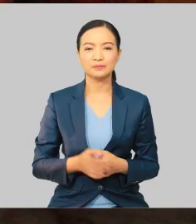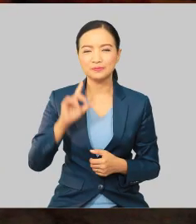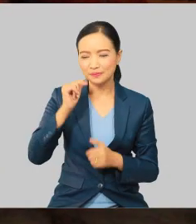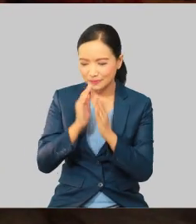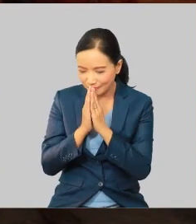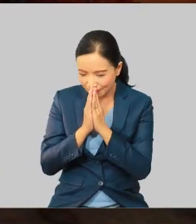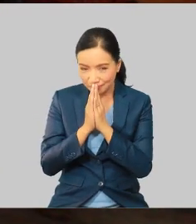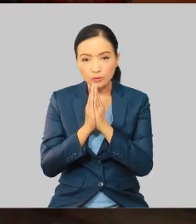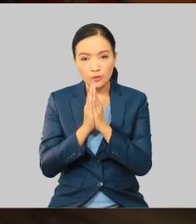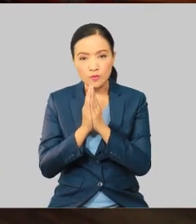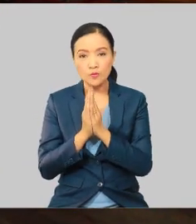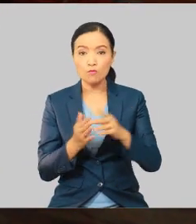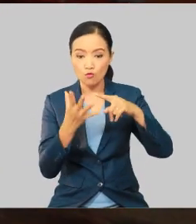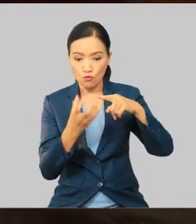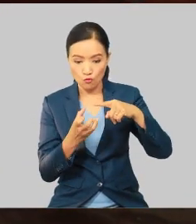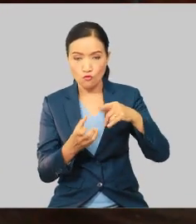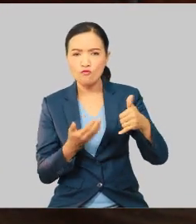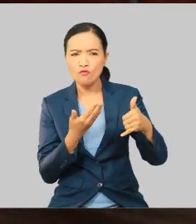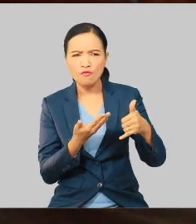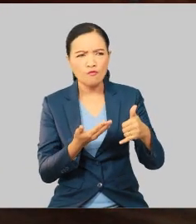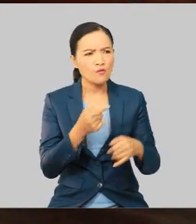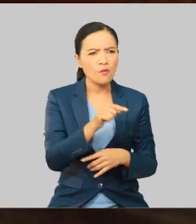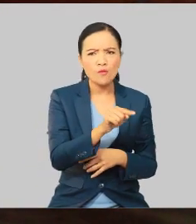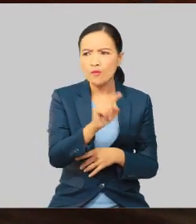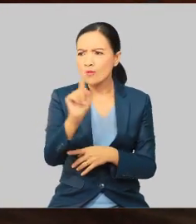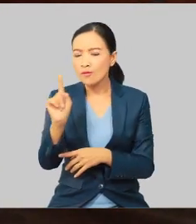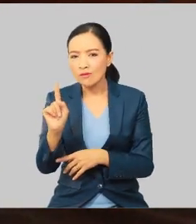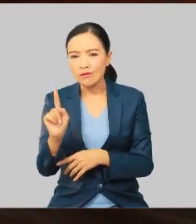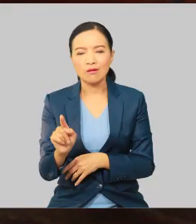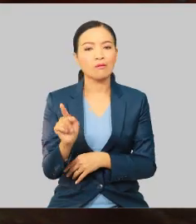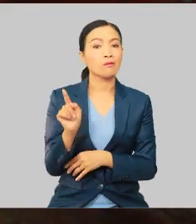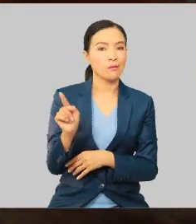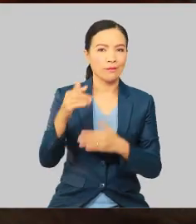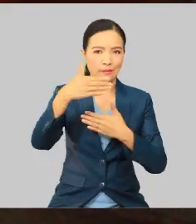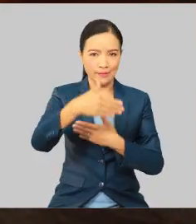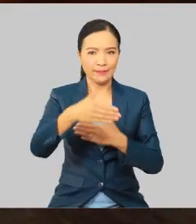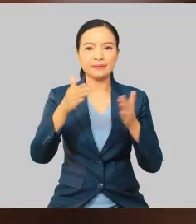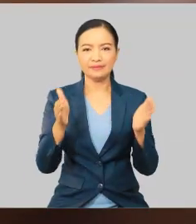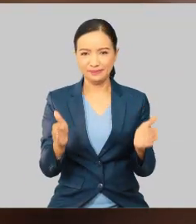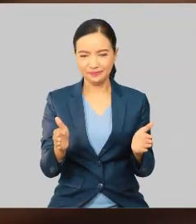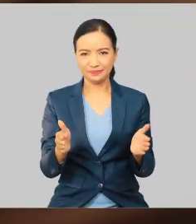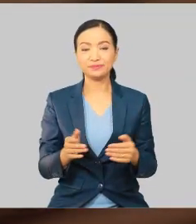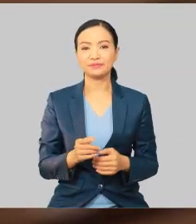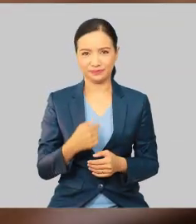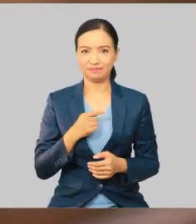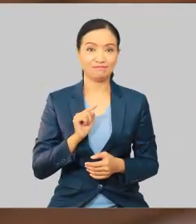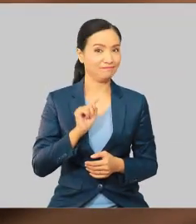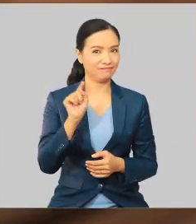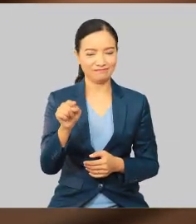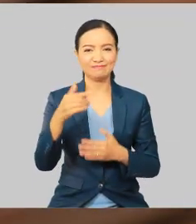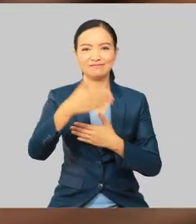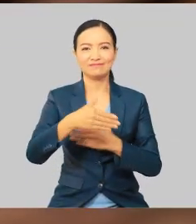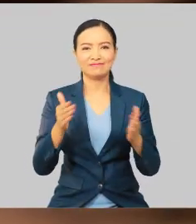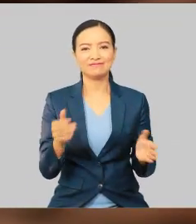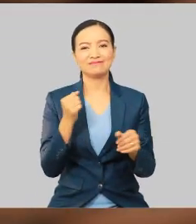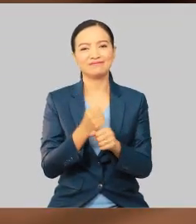แม่สวัสดีครับน้ององุ่นเช้านี้อยู่ที่ไหนเอ่ย อย ู่ ในห ้ องค ่ะอยู่ในห้องอ๋อนั่นเดี๋ยวบุกไปถึงห้